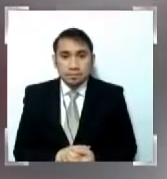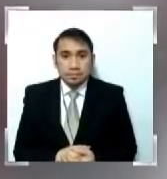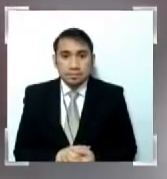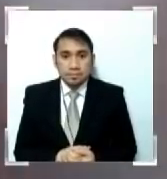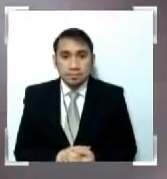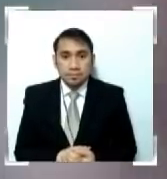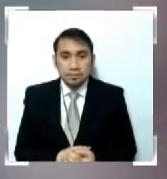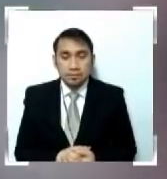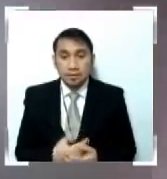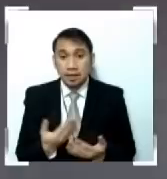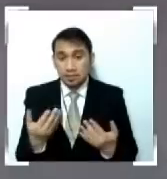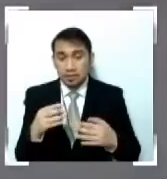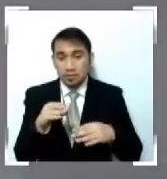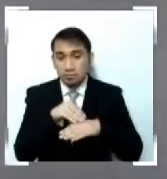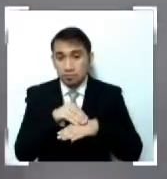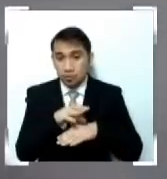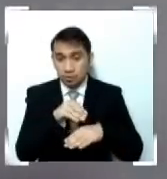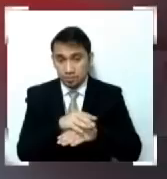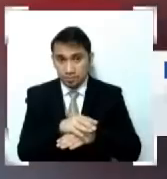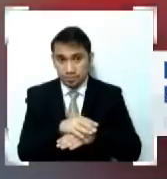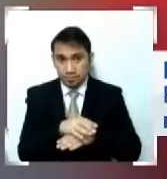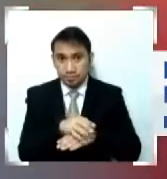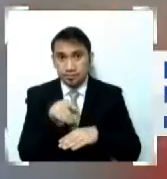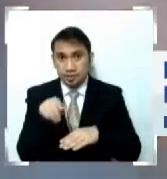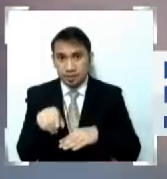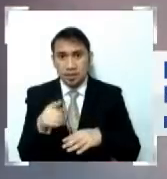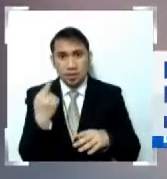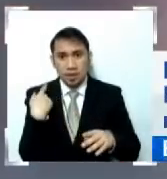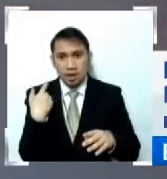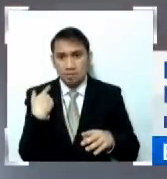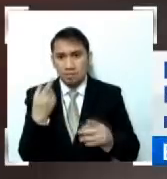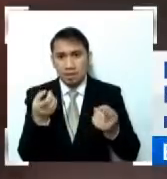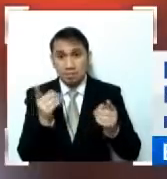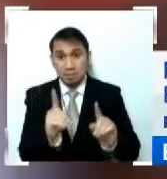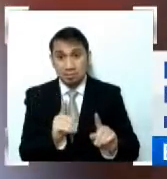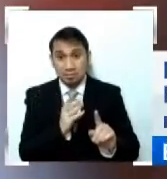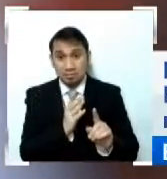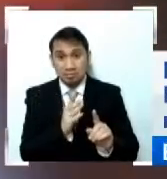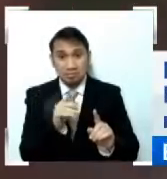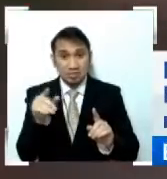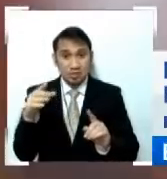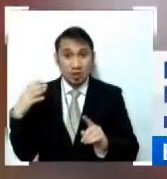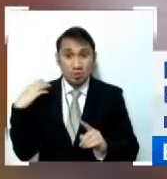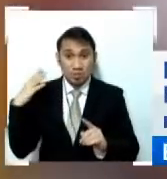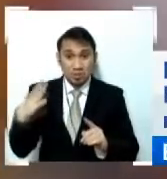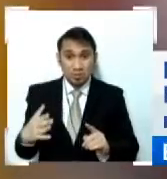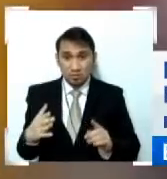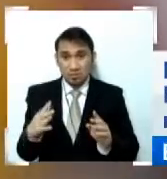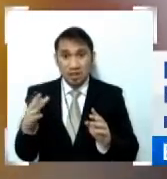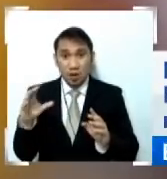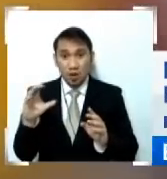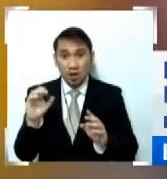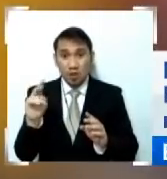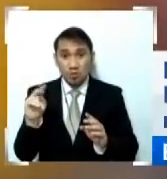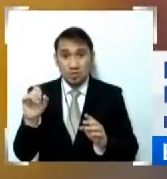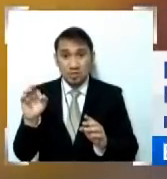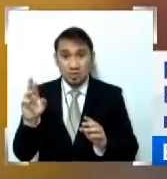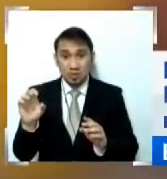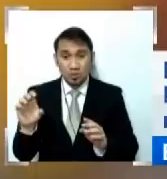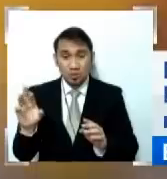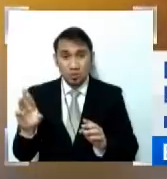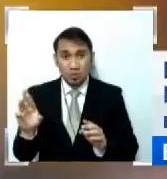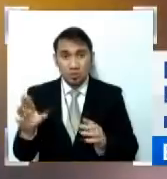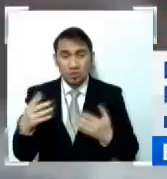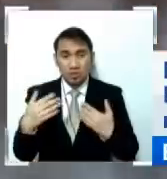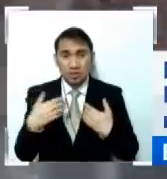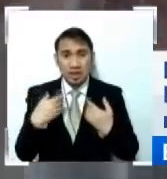Payuda ni konsehal na nauwi sa pagkahaba-habang pila at kawalan ng physical distancing. Nangyari sa barangay Matandang Balara, Quezon